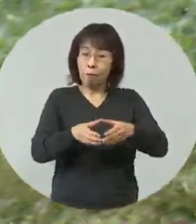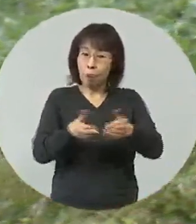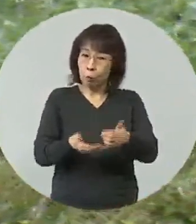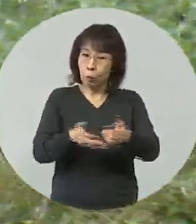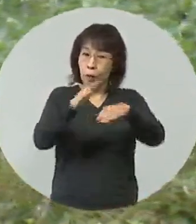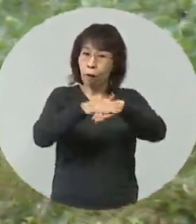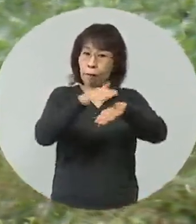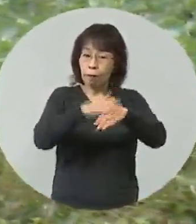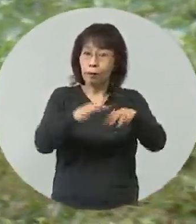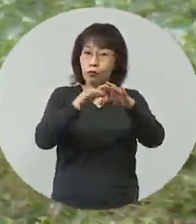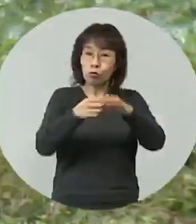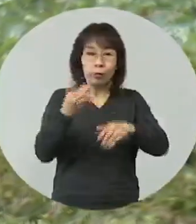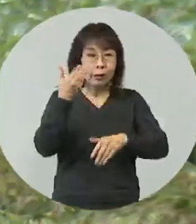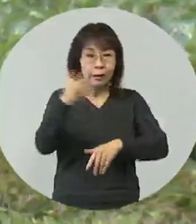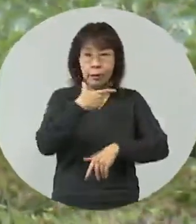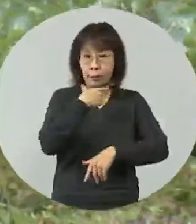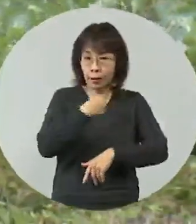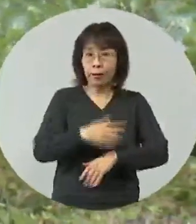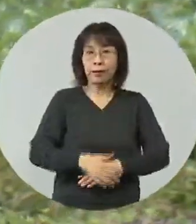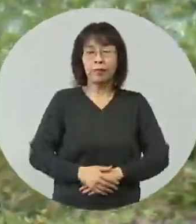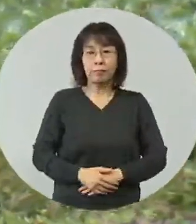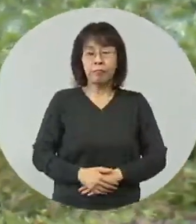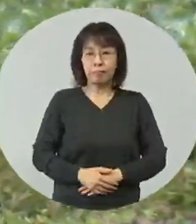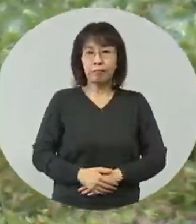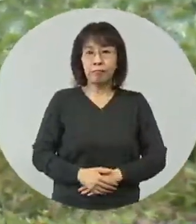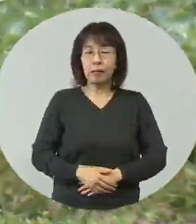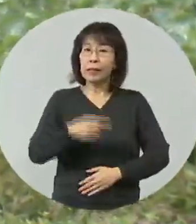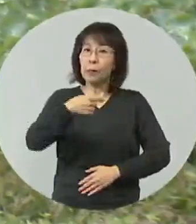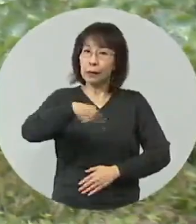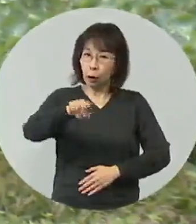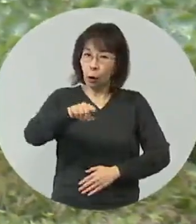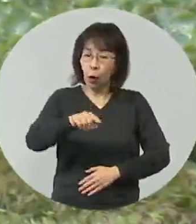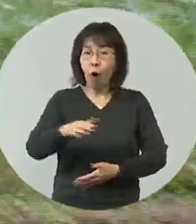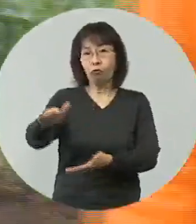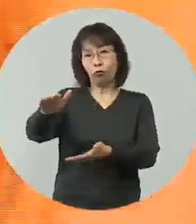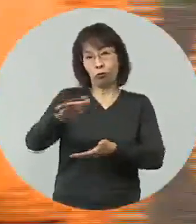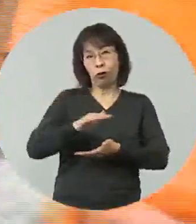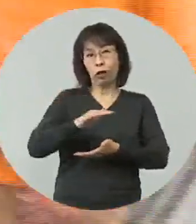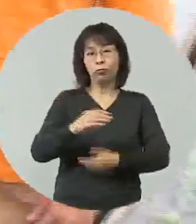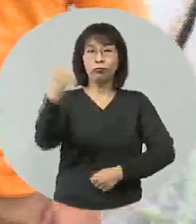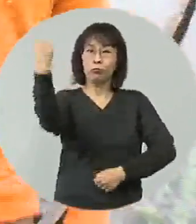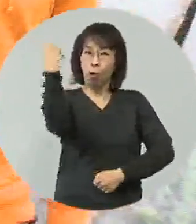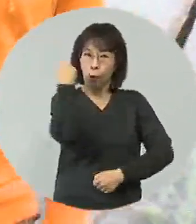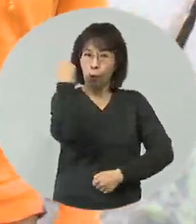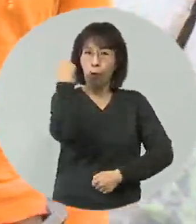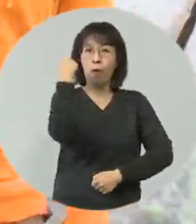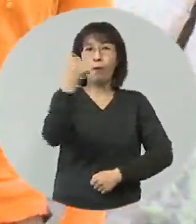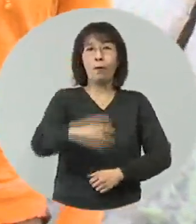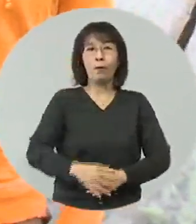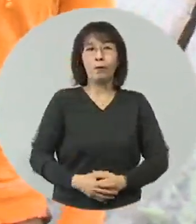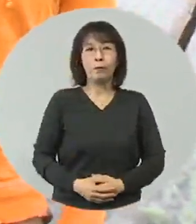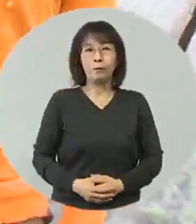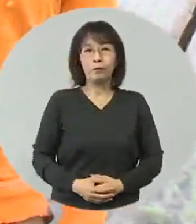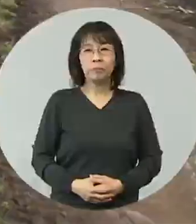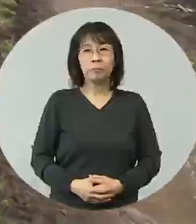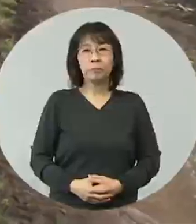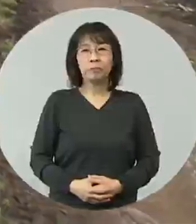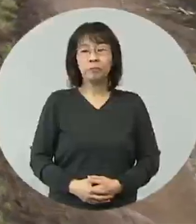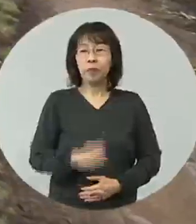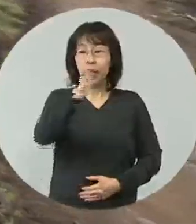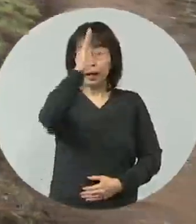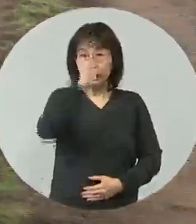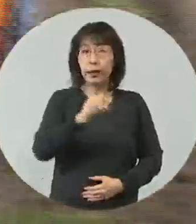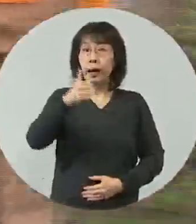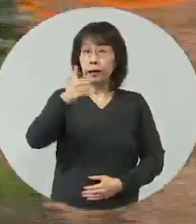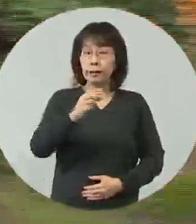方について聞いてみたいと思います。それでは行きましょう。収穫 GO！ 市川さん、